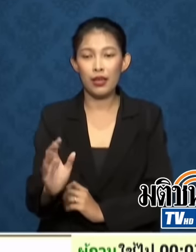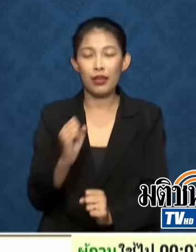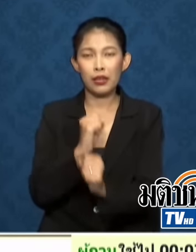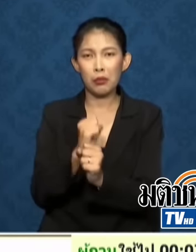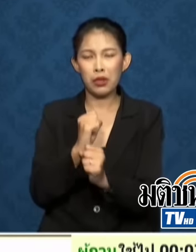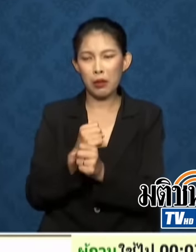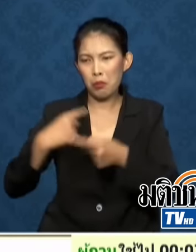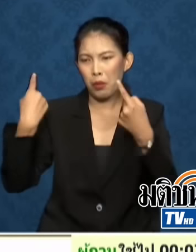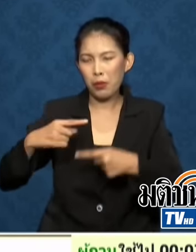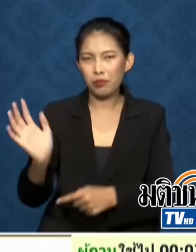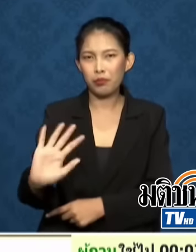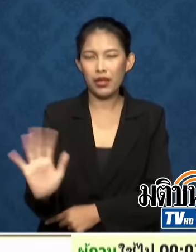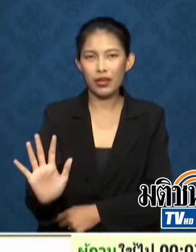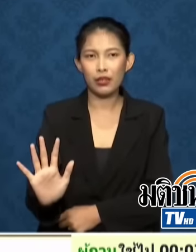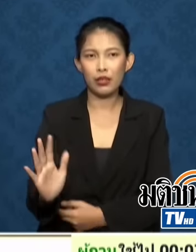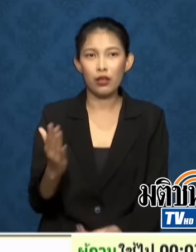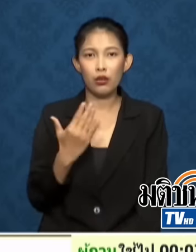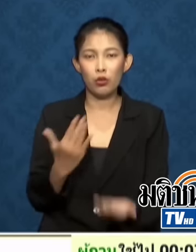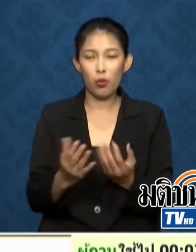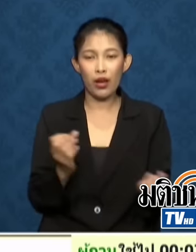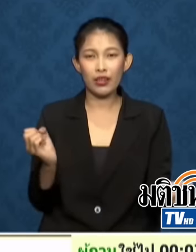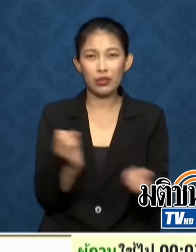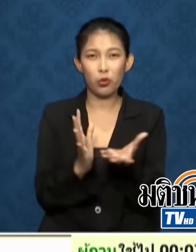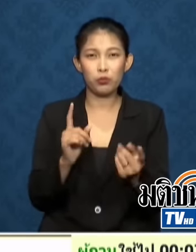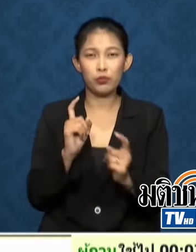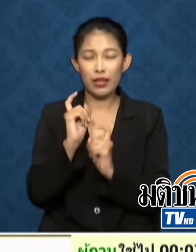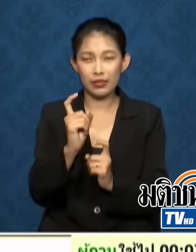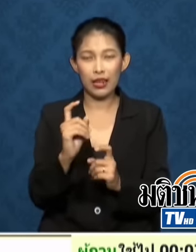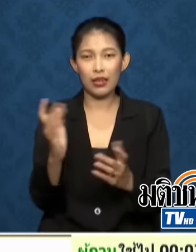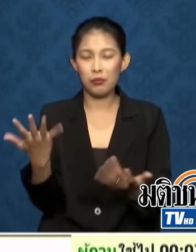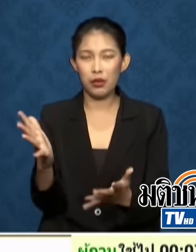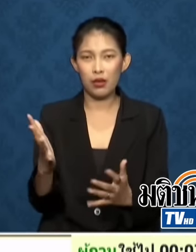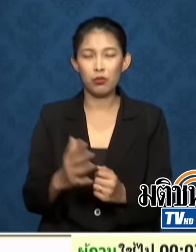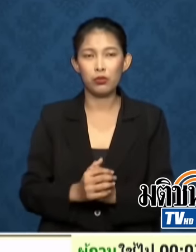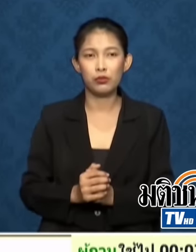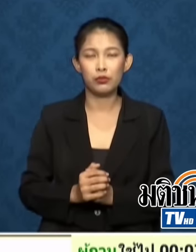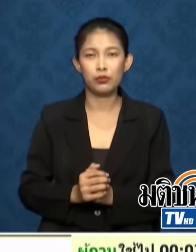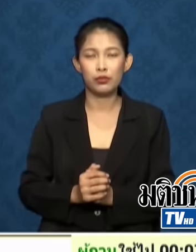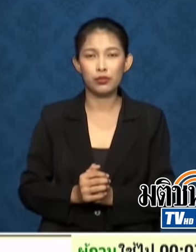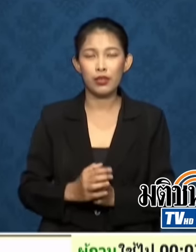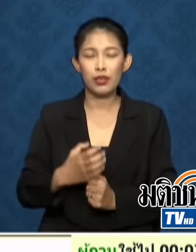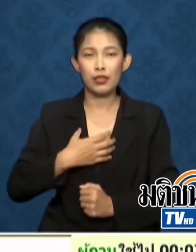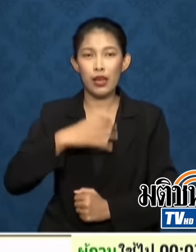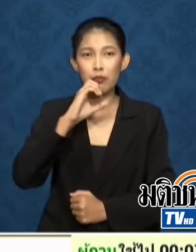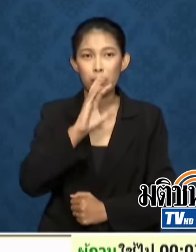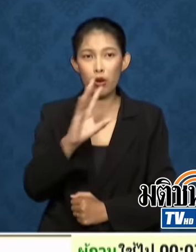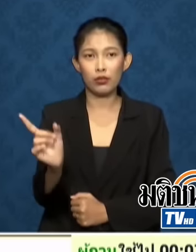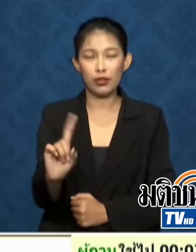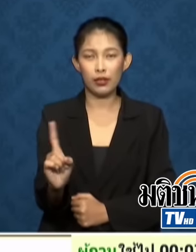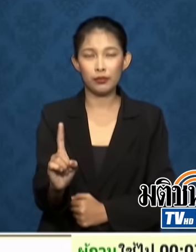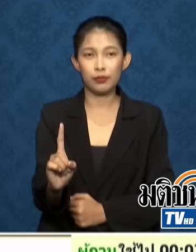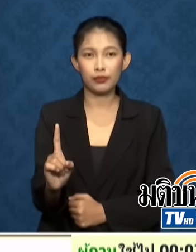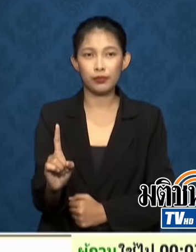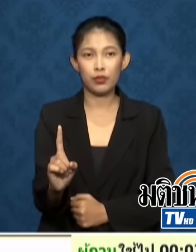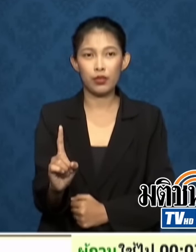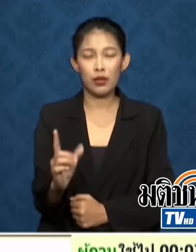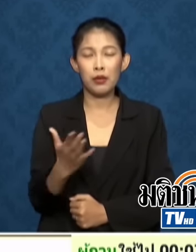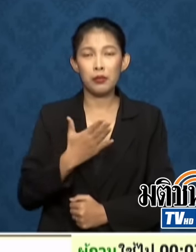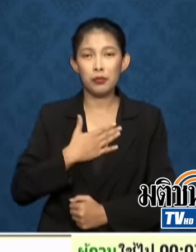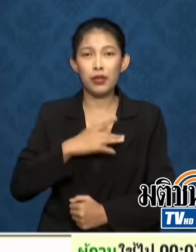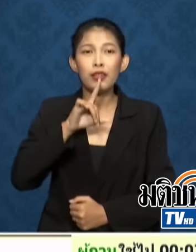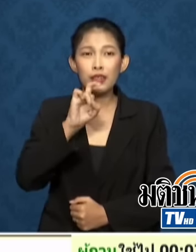ายควบคุมไม่ให้เกิดพยันตรายผมก็อยากเรียนว่าก็เคยถ